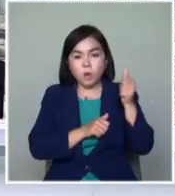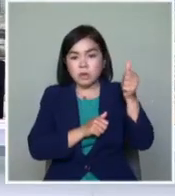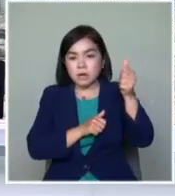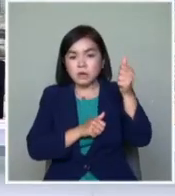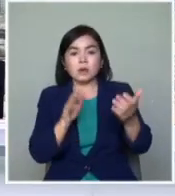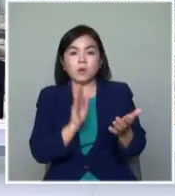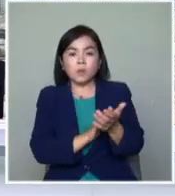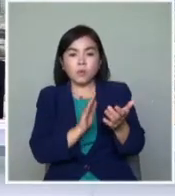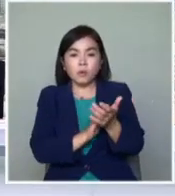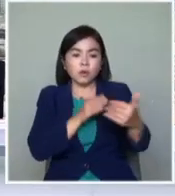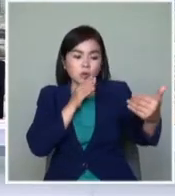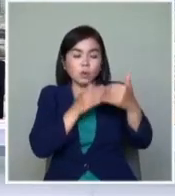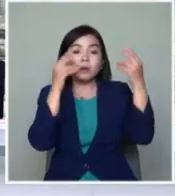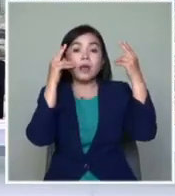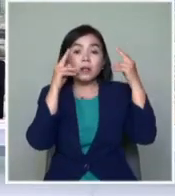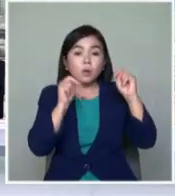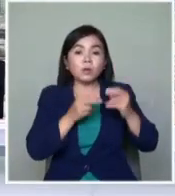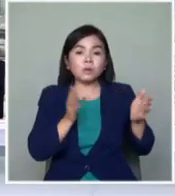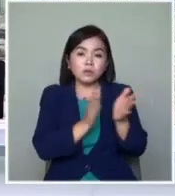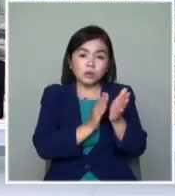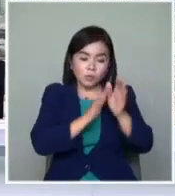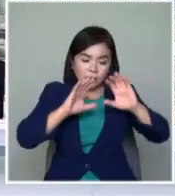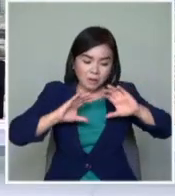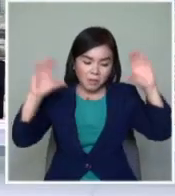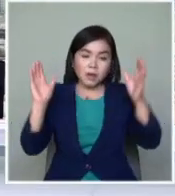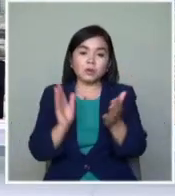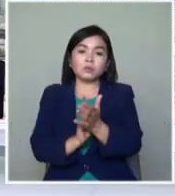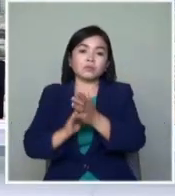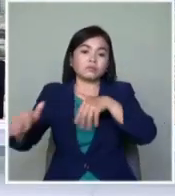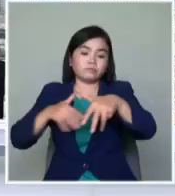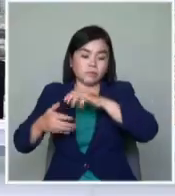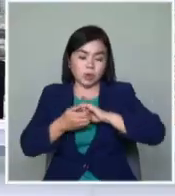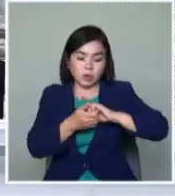ชื่นชมมายังนายกรัฐมนตรีรัฐบาลรวมถึงประชาชนคนไทยด้วยค่ะ